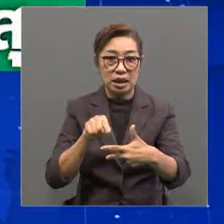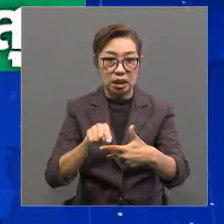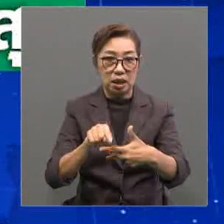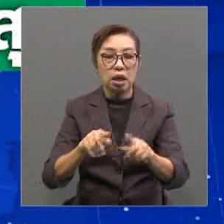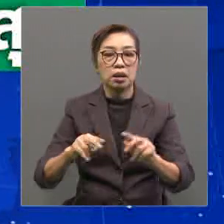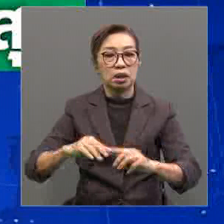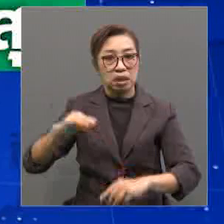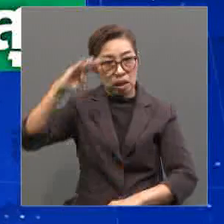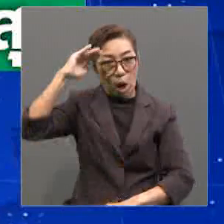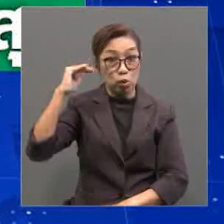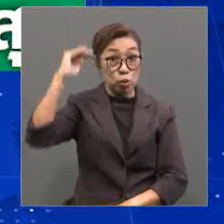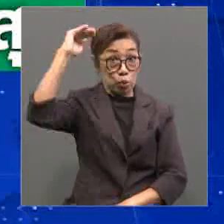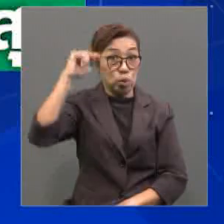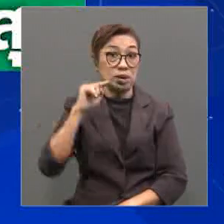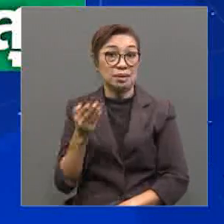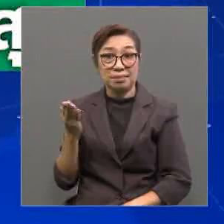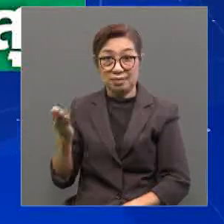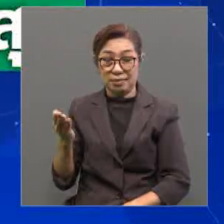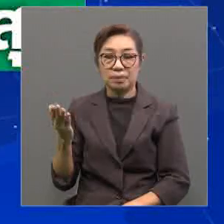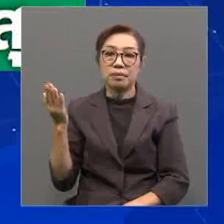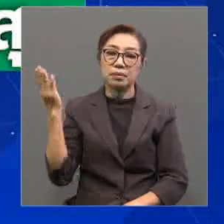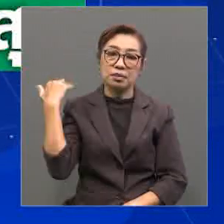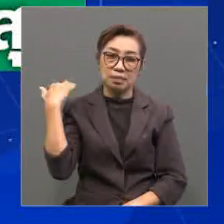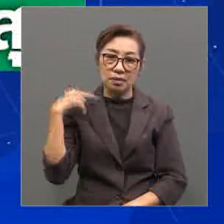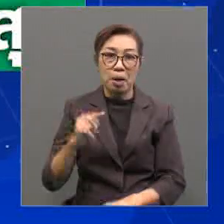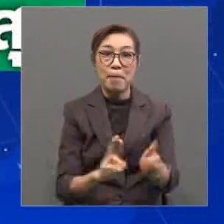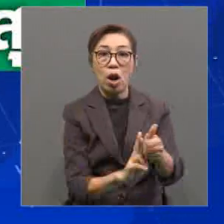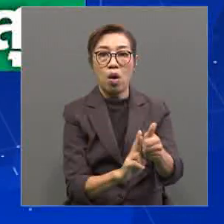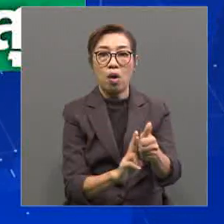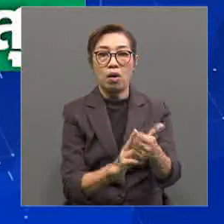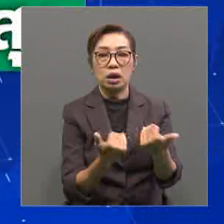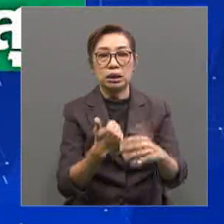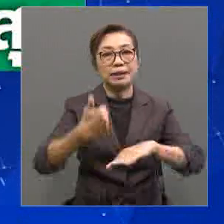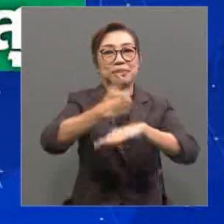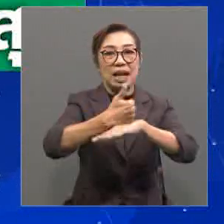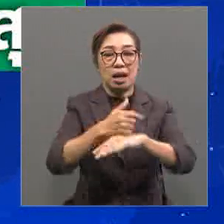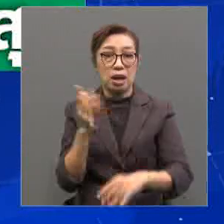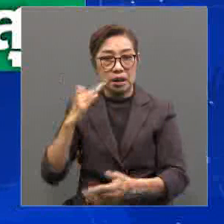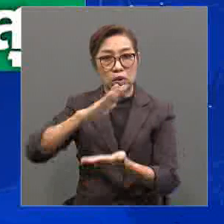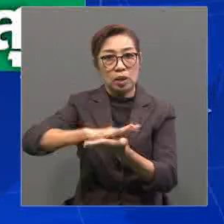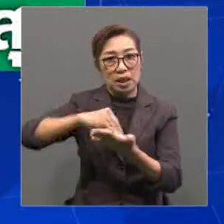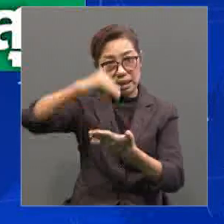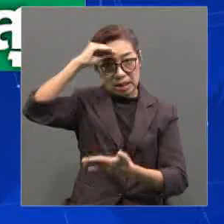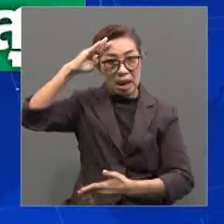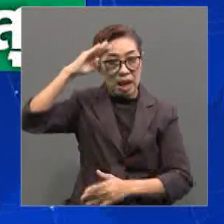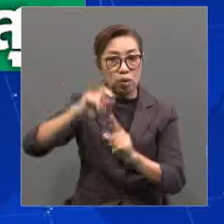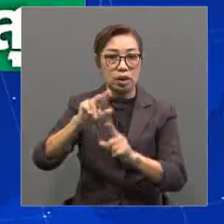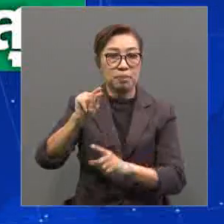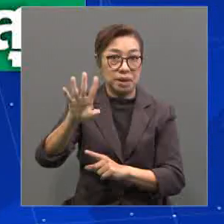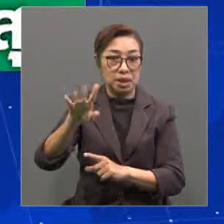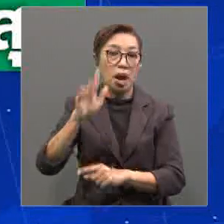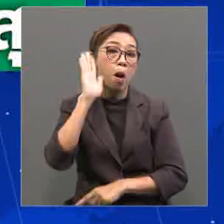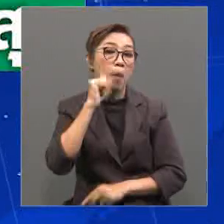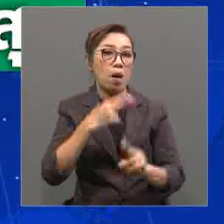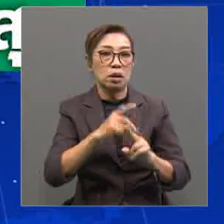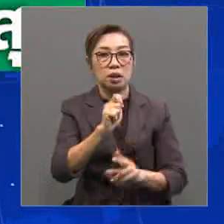ภักดีขยับขึ้นมาจากตำแหน่งรองผู้บัญชาการทหารสูงสุดเป็นนักเรียนเตรียมทหารรุ่น 24แล้วก็เป็นบุตรชายของพล